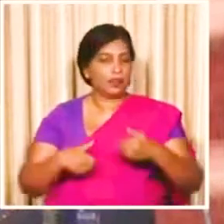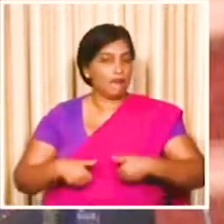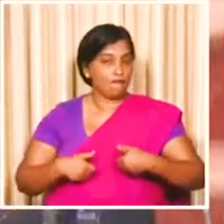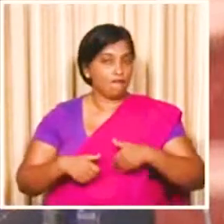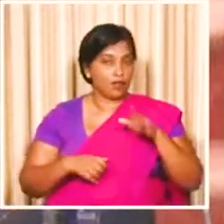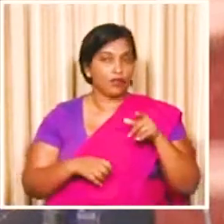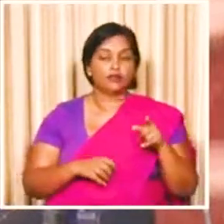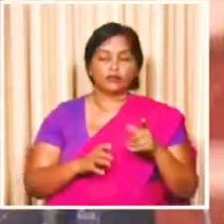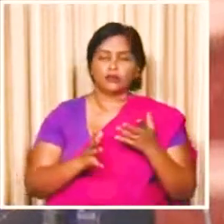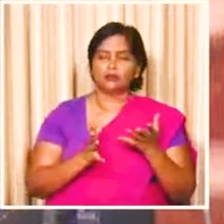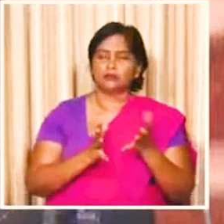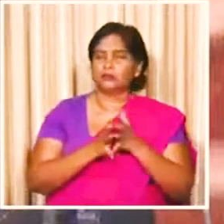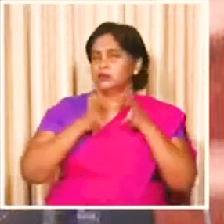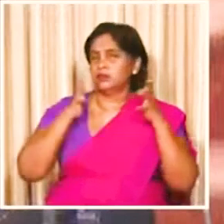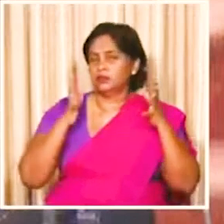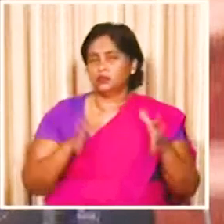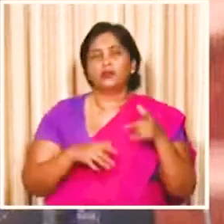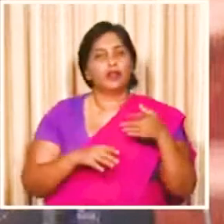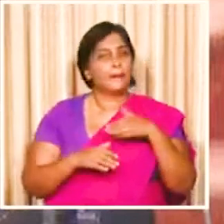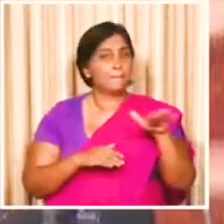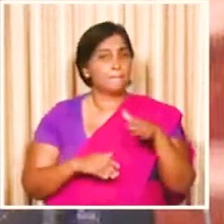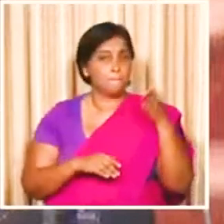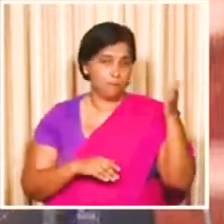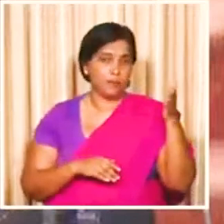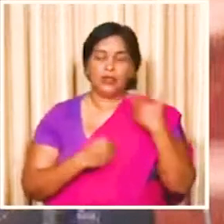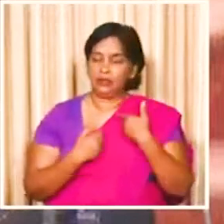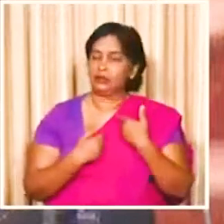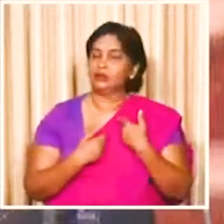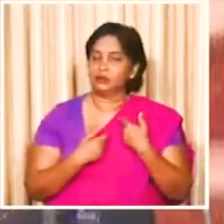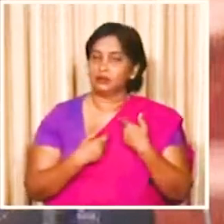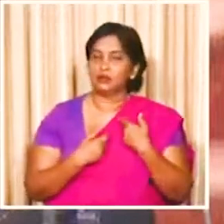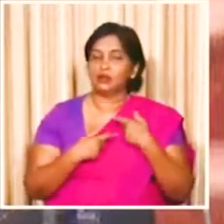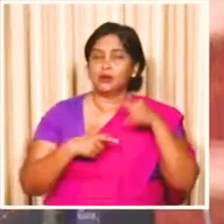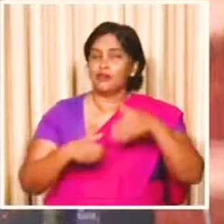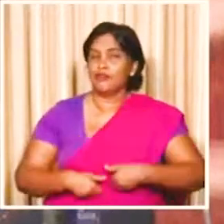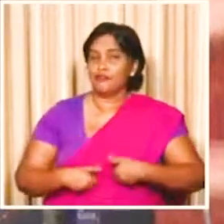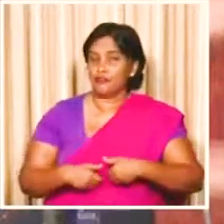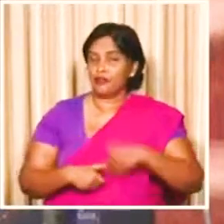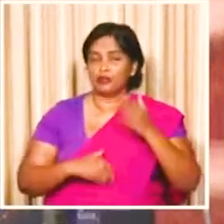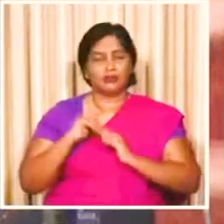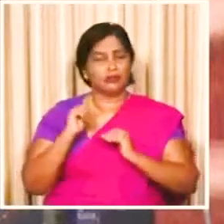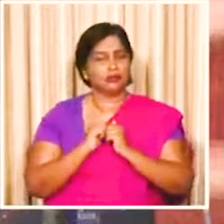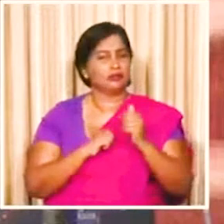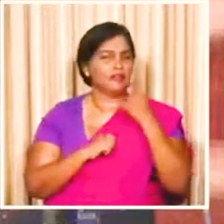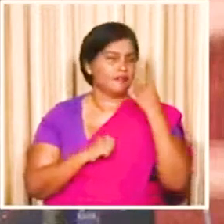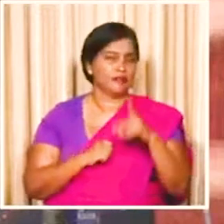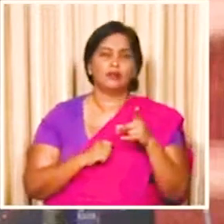குரங்கினுடைய மிக மோசமான செயல்பாடுகள், அது உதாரணத்துக்கு